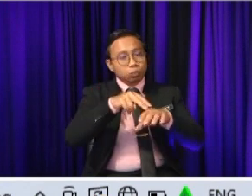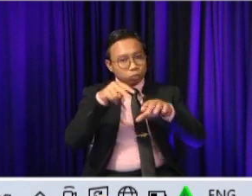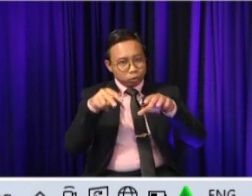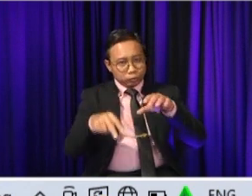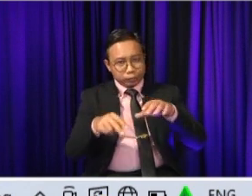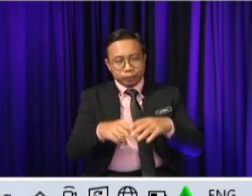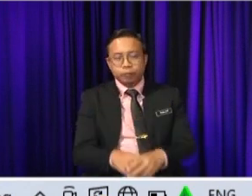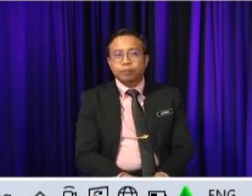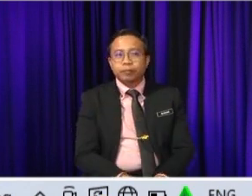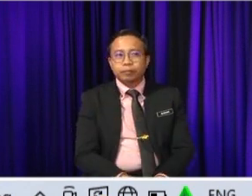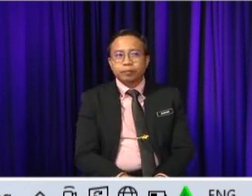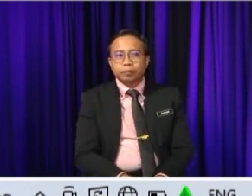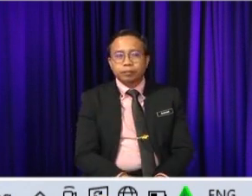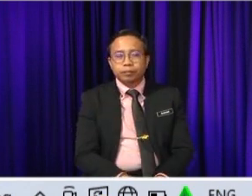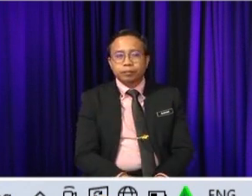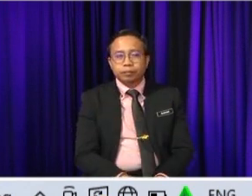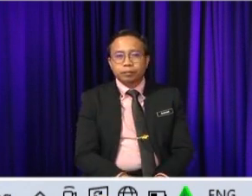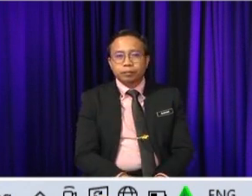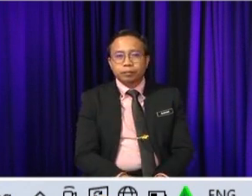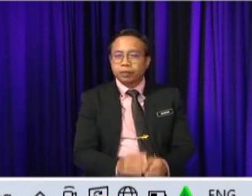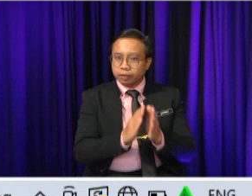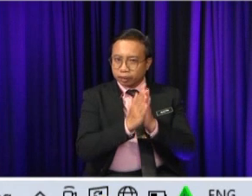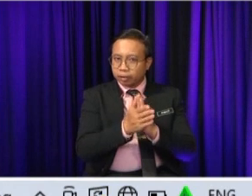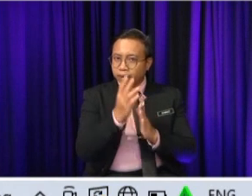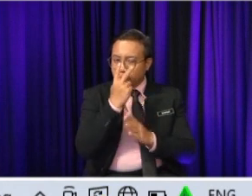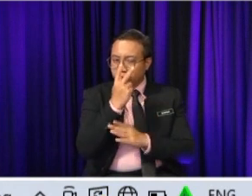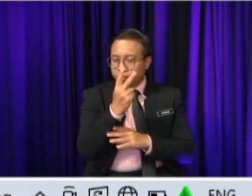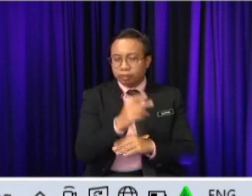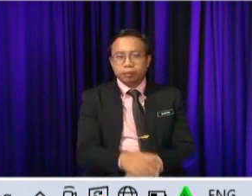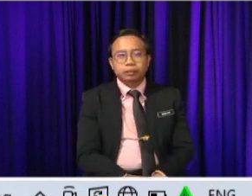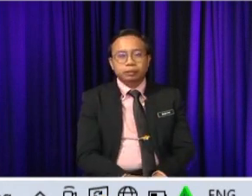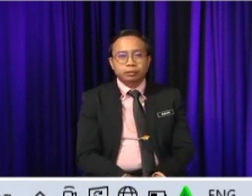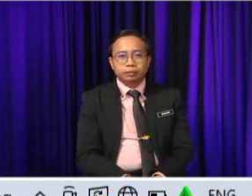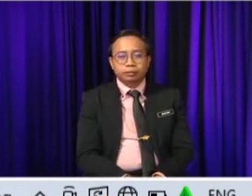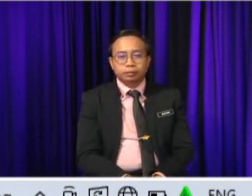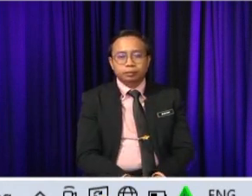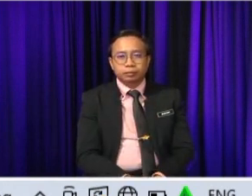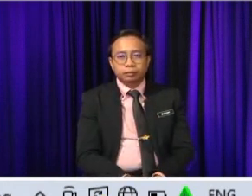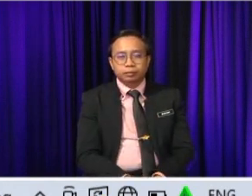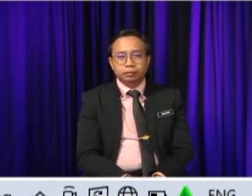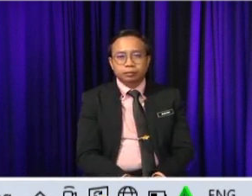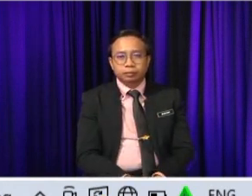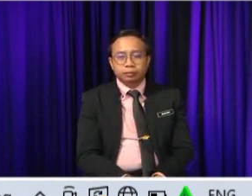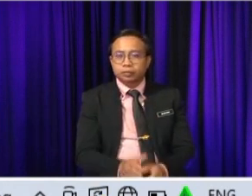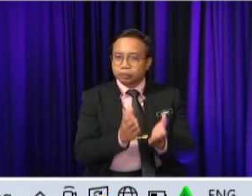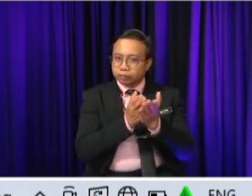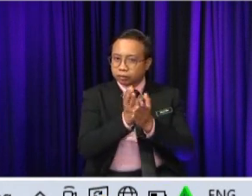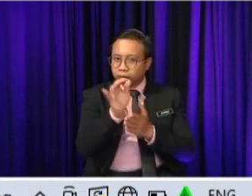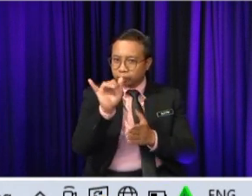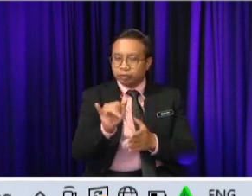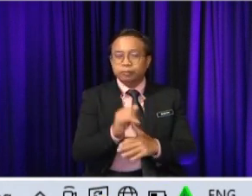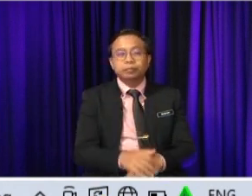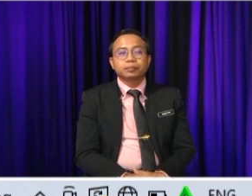kita turunkan Oke jadi dan situ oke seterusnya